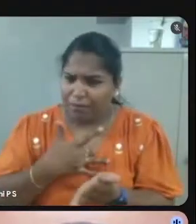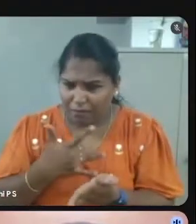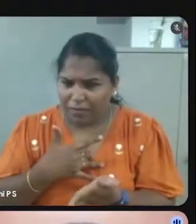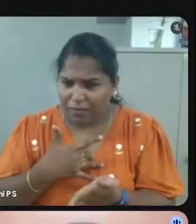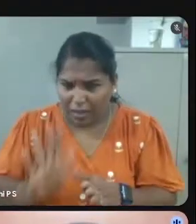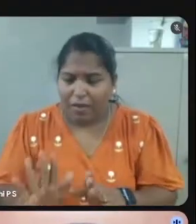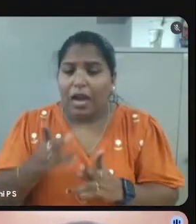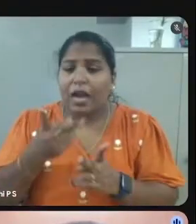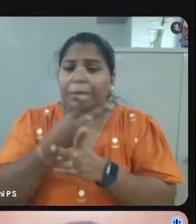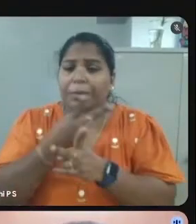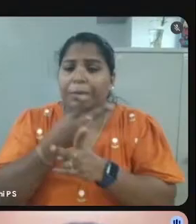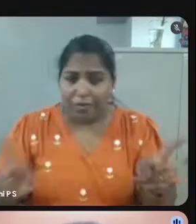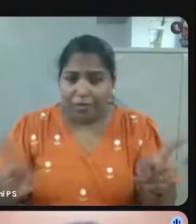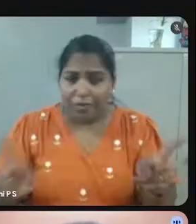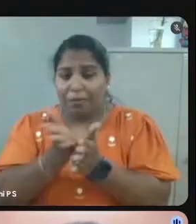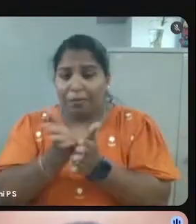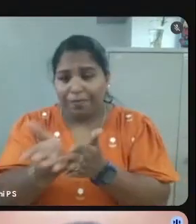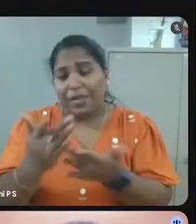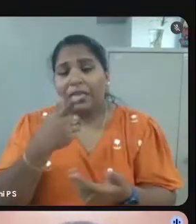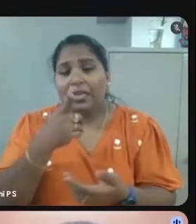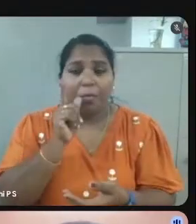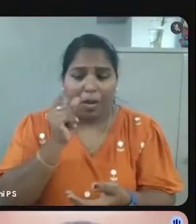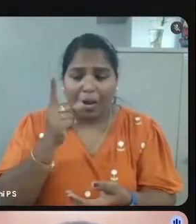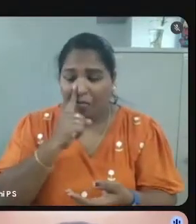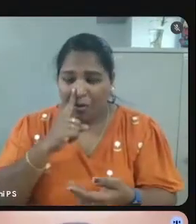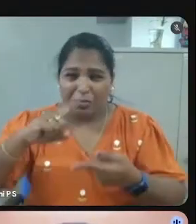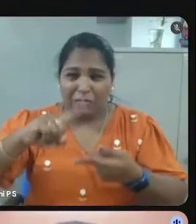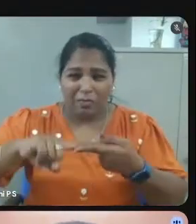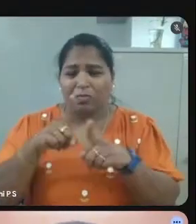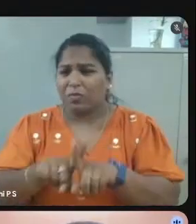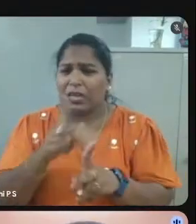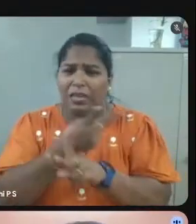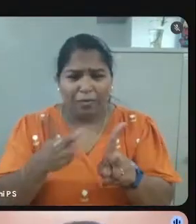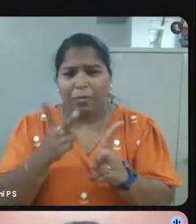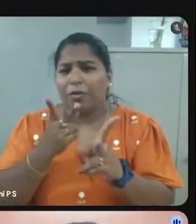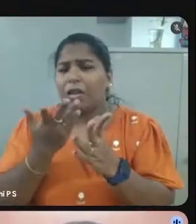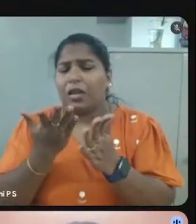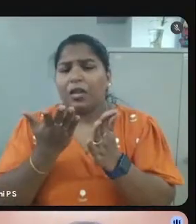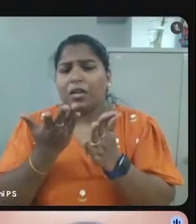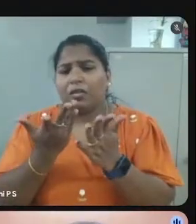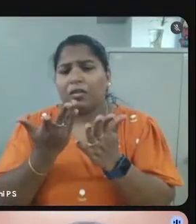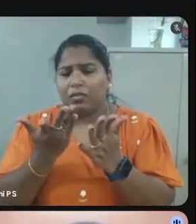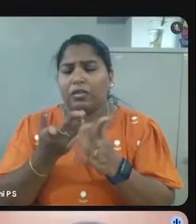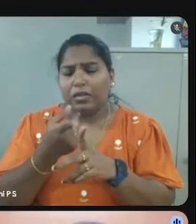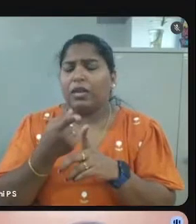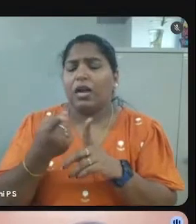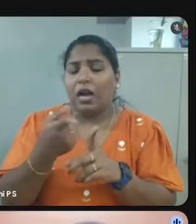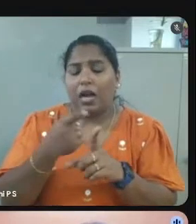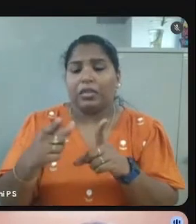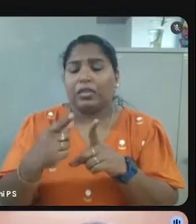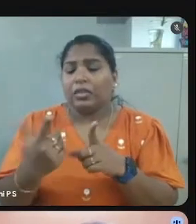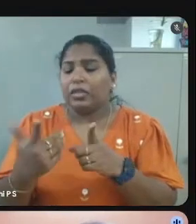ഡിഫറെന്റ് പൊസിഷൻസ് അഡോപ്റ്റ് ചെയ്യും. സെക്ഷുവൽ ആക്ടിവിറ്റീസ് ഉള്ള പൊസിഷൻസിൽ ഡിഫറെന്റ് രീതിയിലുള്ള പൊസിഷൻസ് അഡോപ്റ്റ്